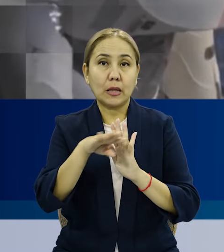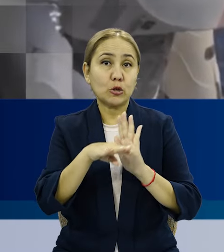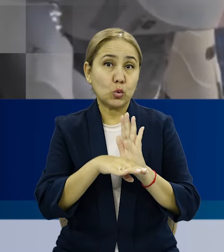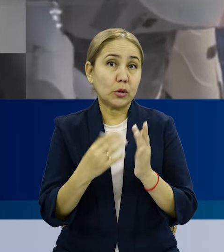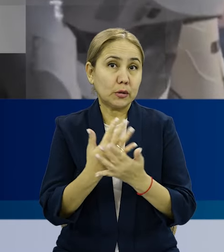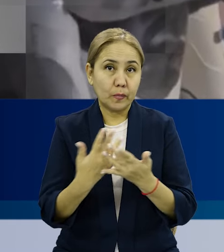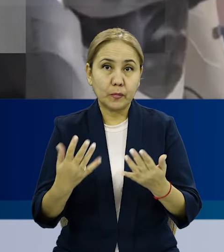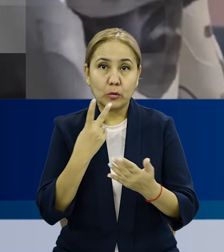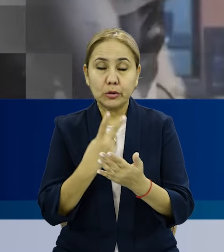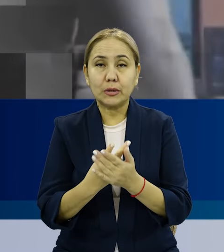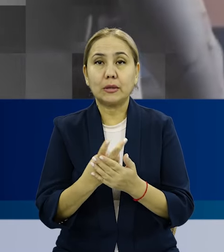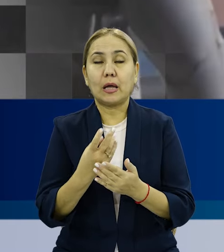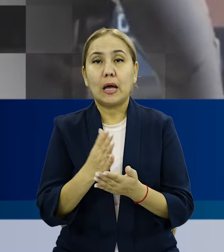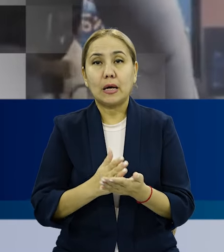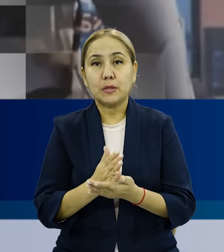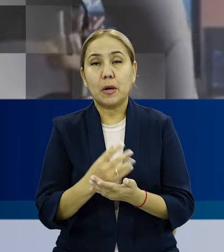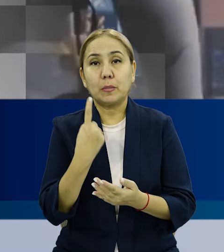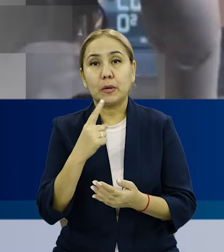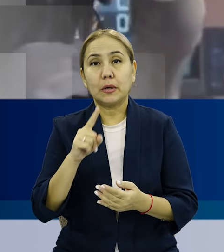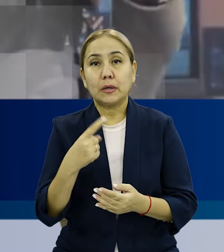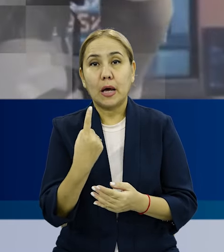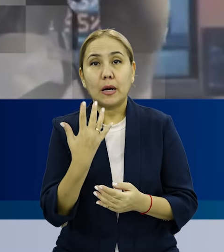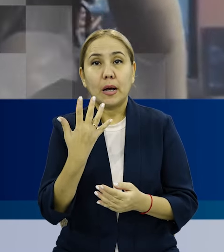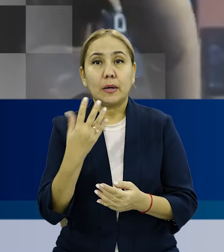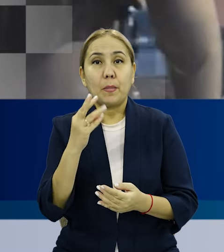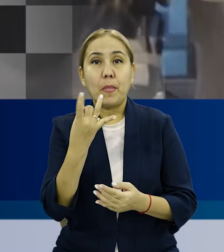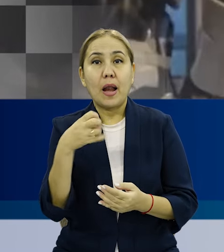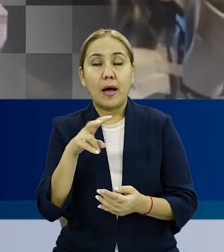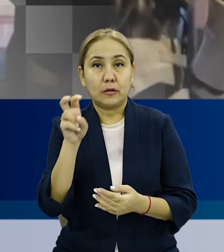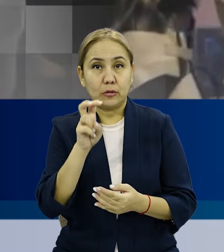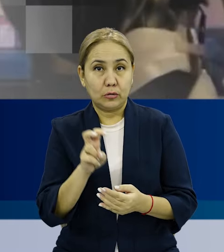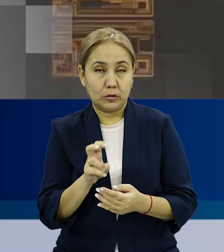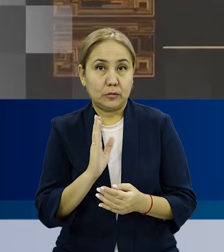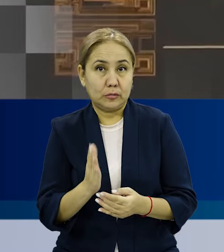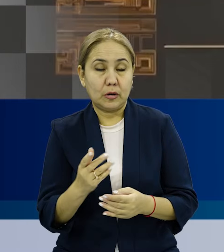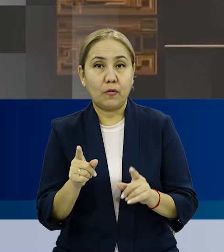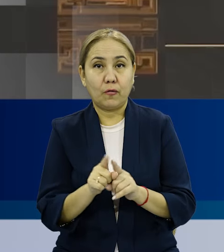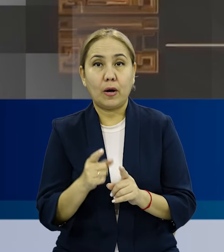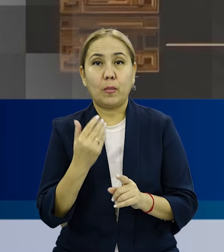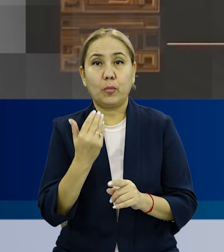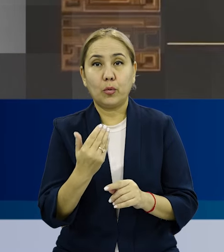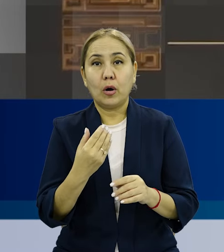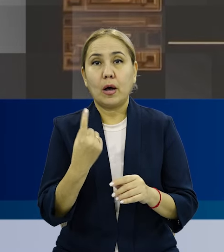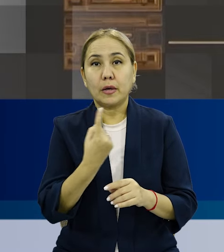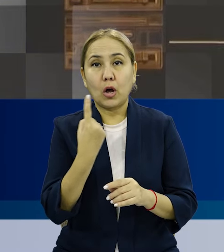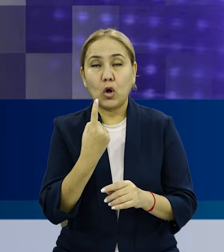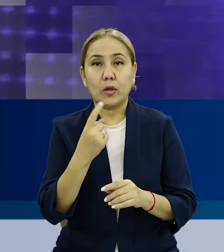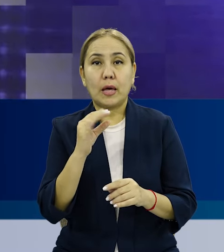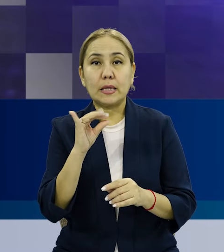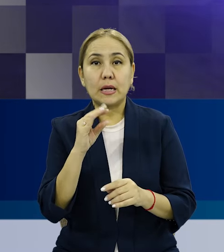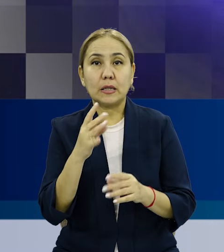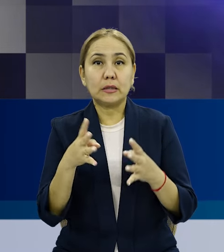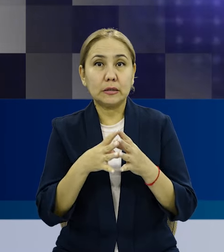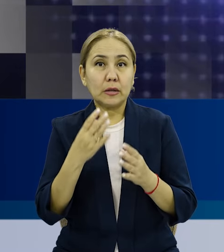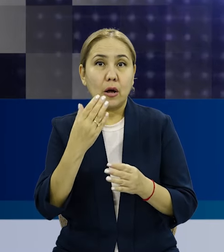mahsulotlar va ko'rsatiladigan xizmatlar hajmi 1,5 milliard AQSh dollariga yetkaziladi. Hamda yagona interaktiv davlat xizmatlari portalida